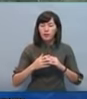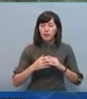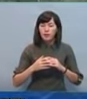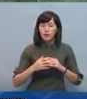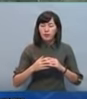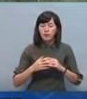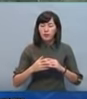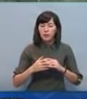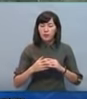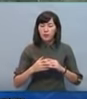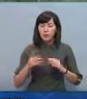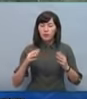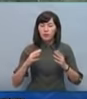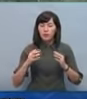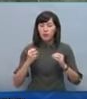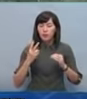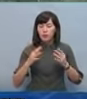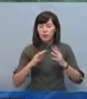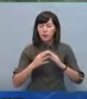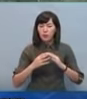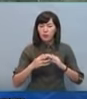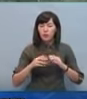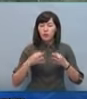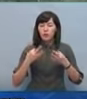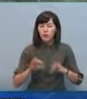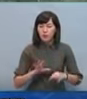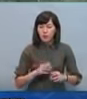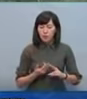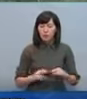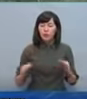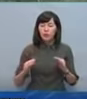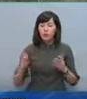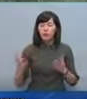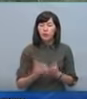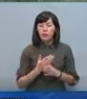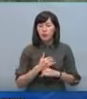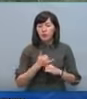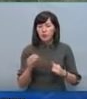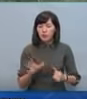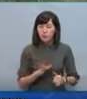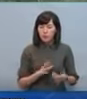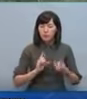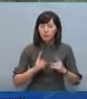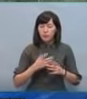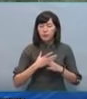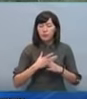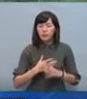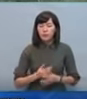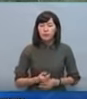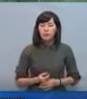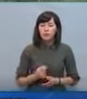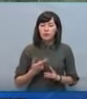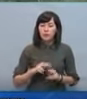көшесінде 1 нысан, 12 нысанды қысауасына қарай босаттық. Оларға үй тауып беруге көмектестік, көшірісуге көмектестік.